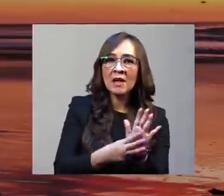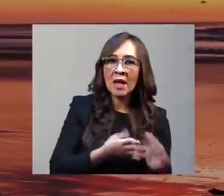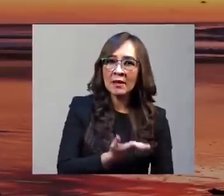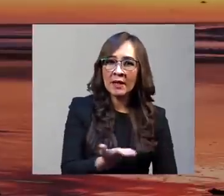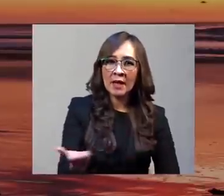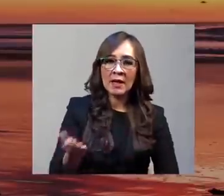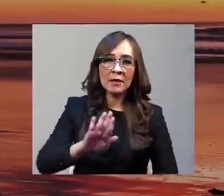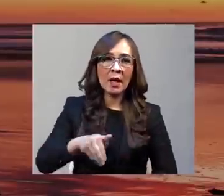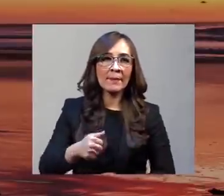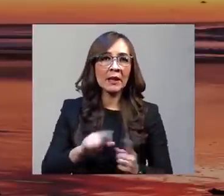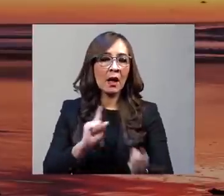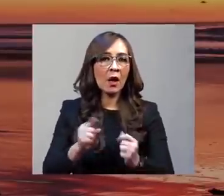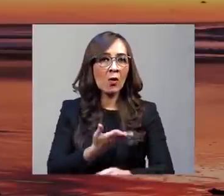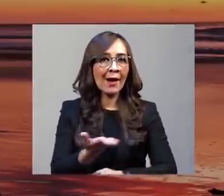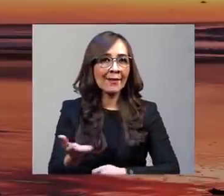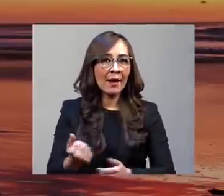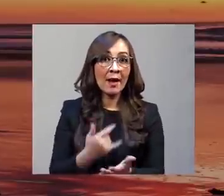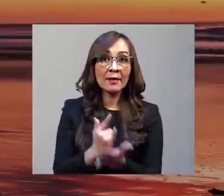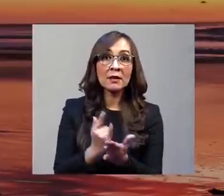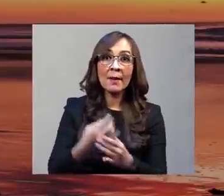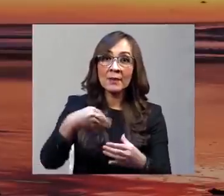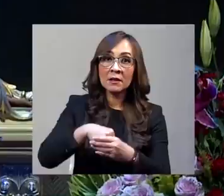Tuhan, makin lama makin kuat.